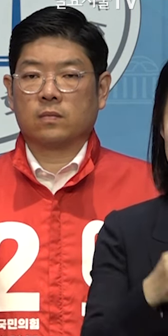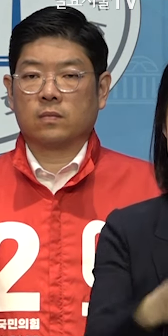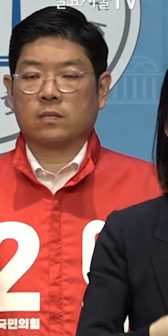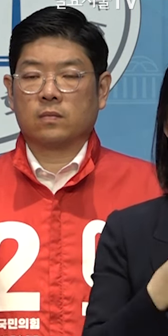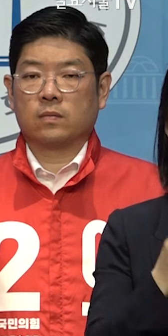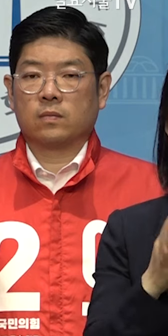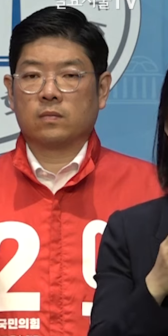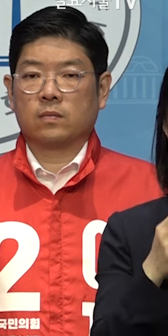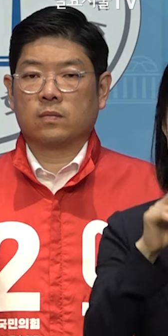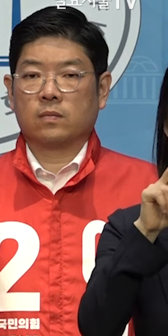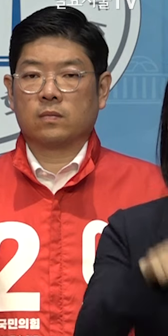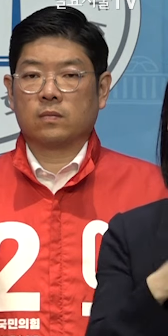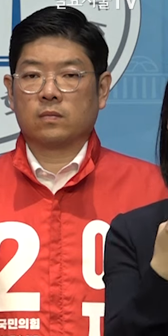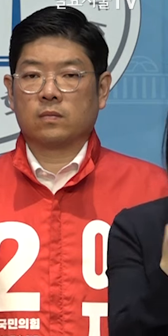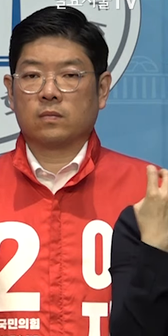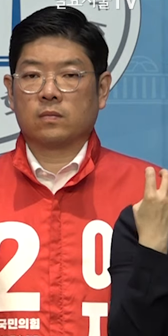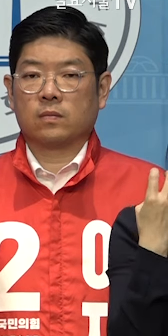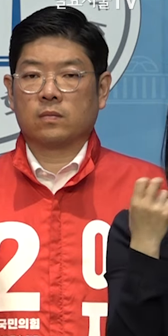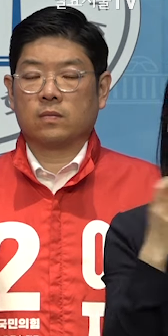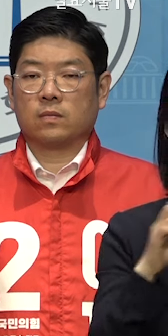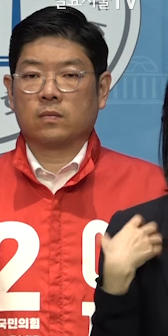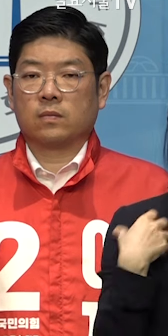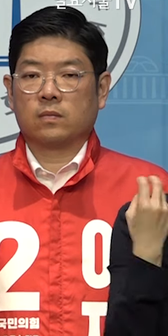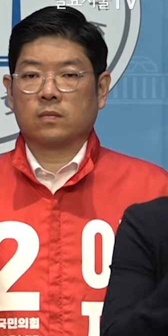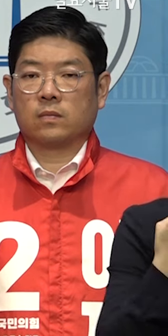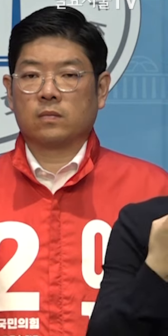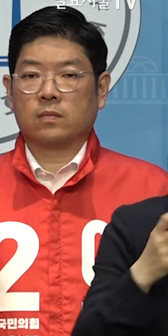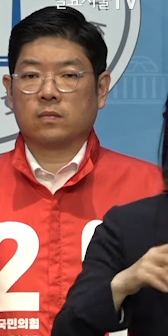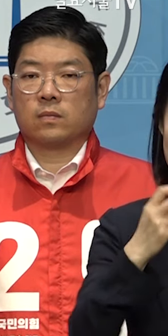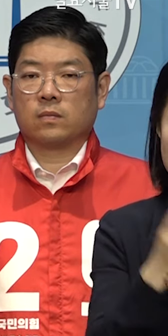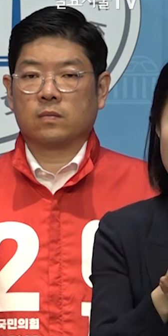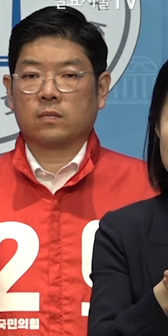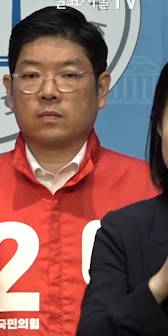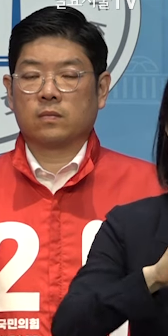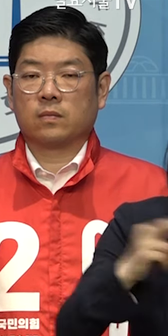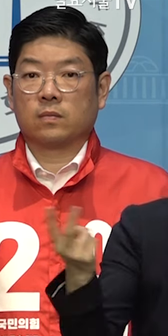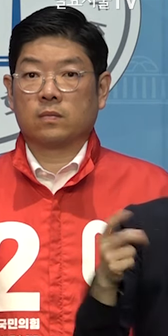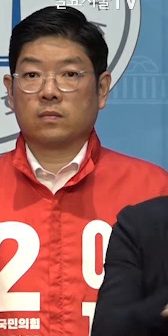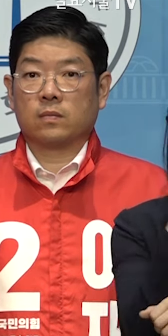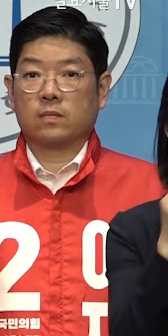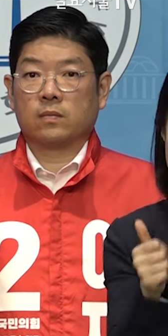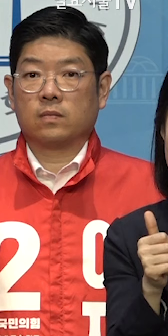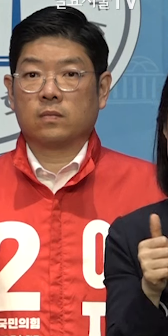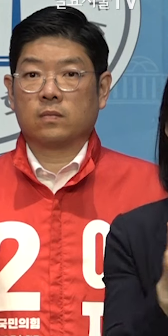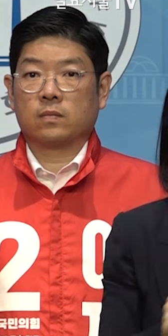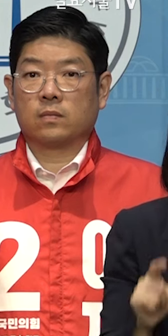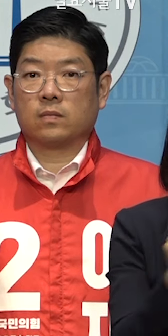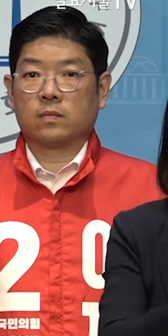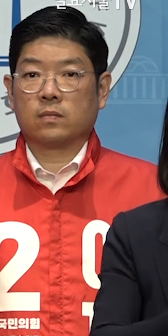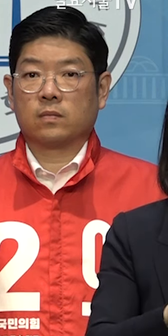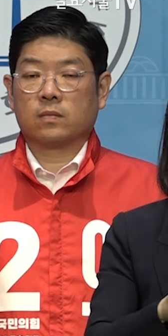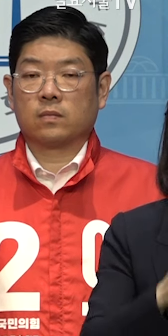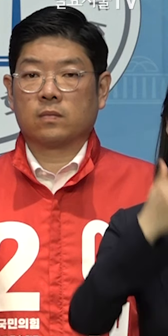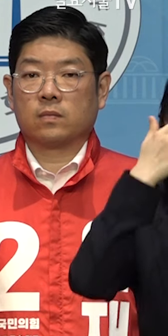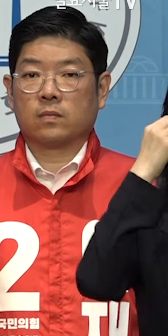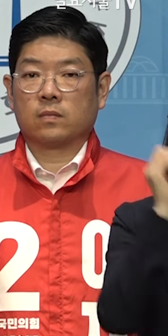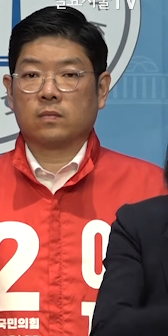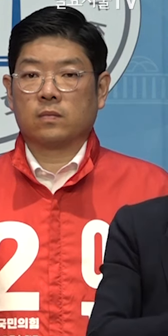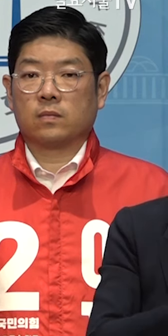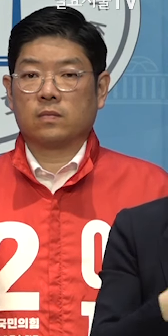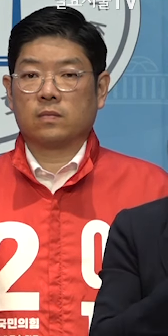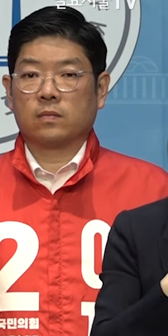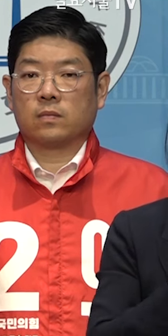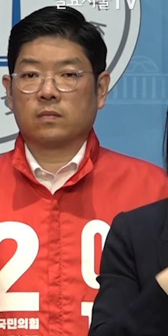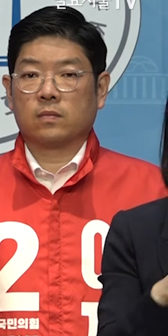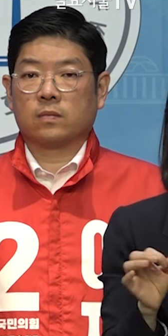내내 탄핵 국정조사 특검 개헌 이야기만 무하고 은 완벽히 사라지게 될